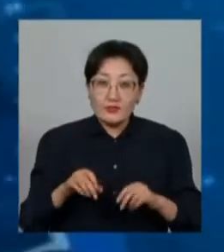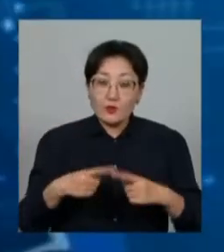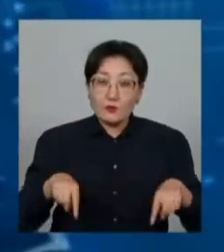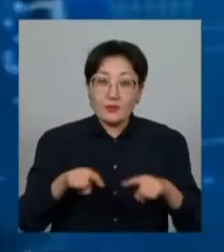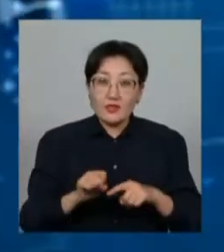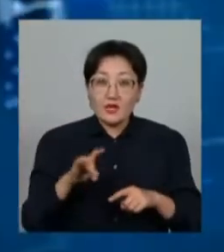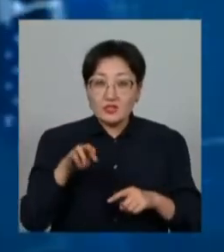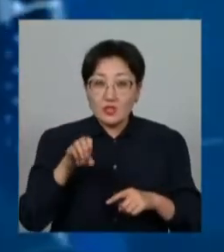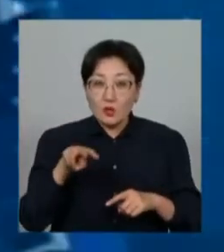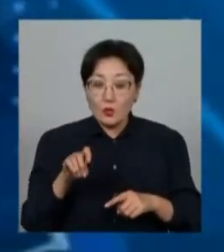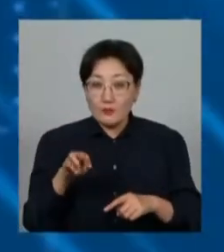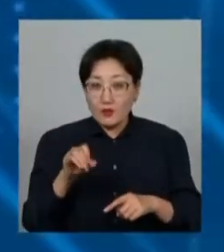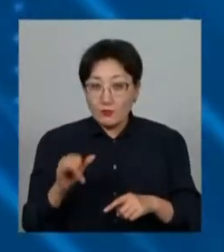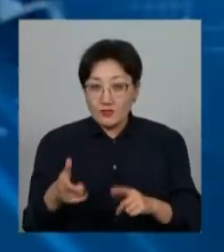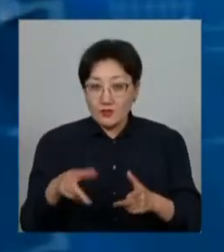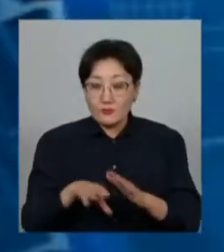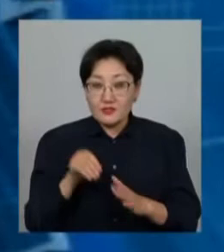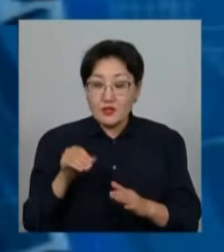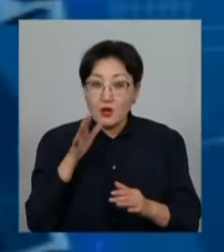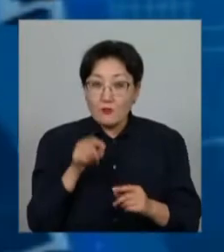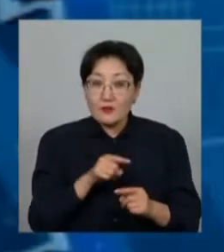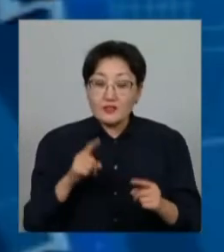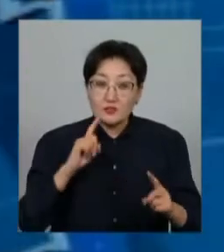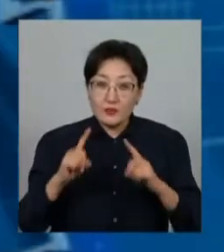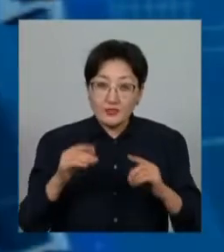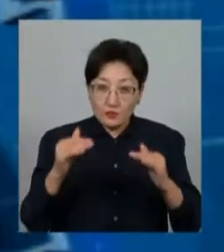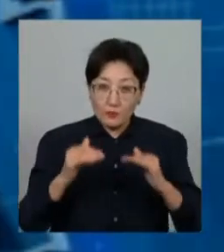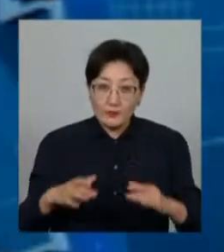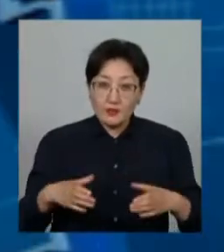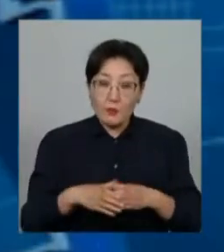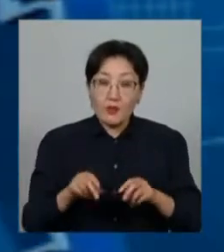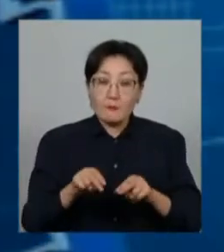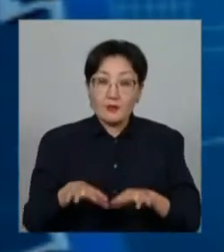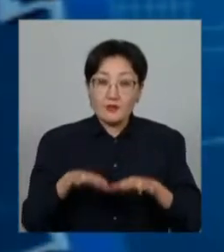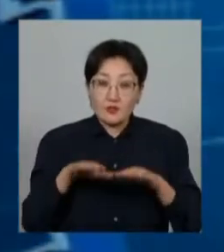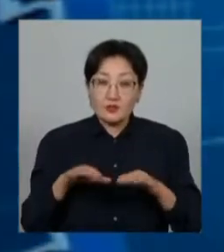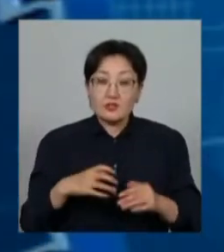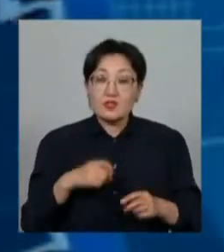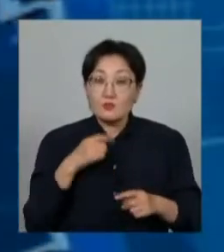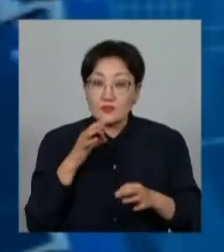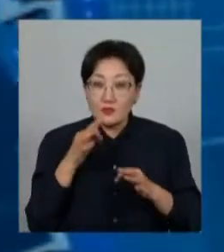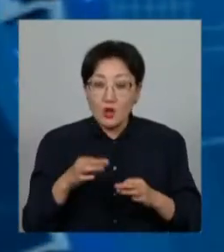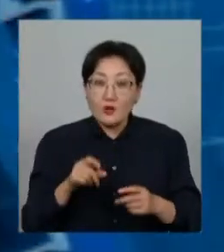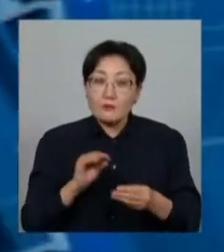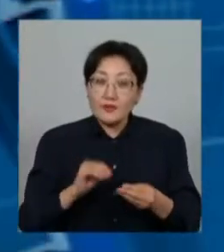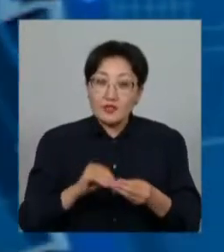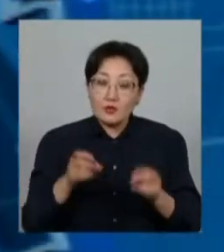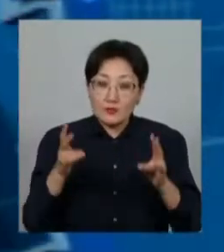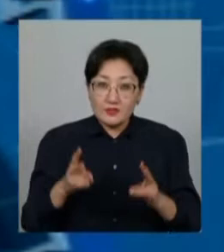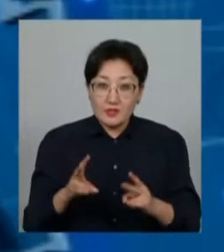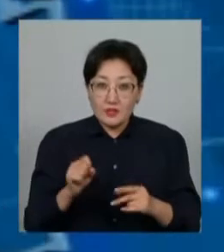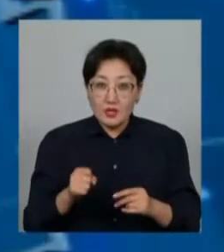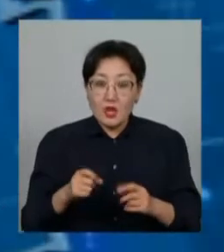предприятии ArcelorMittal Темиртау. Депутаты во время заседания Нижней палаты парламента выразили обеспокоенность регулярными авариями